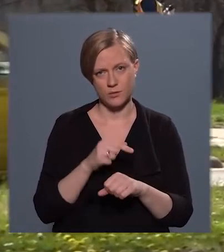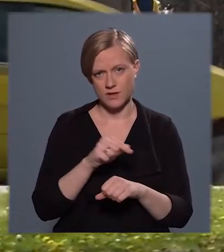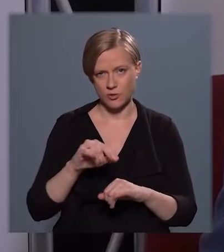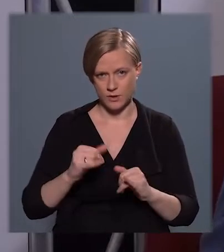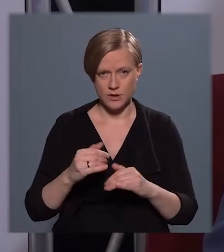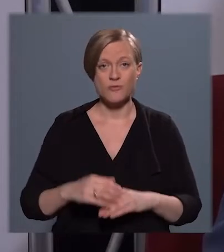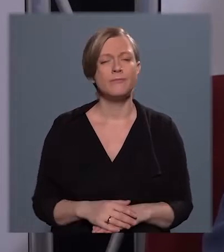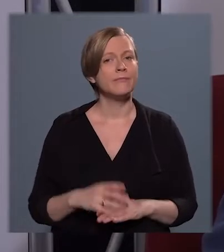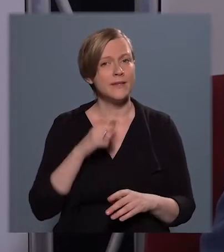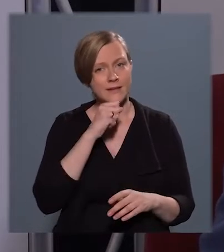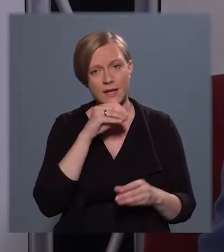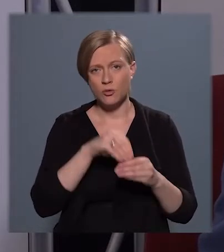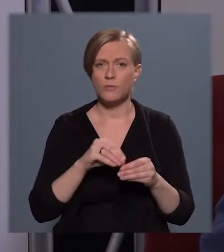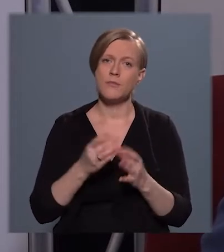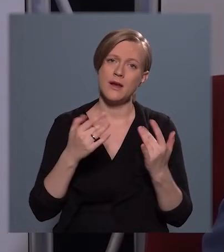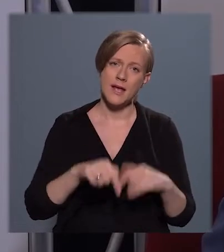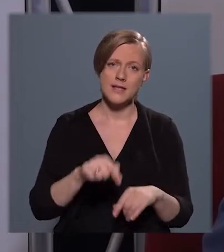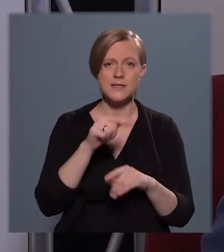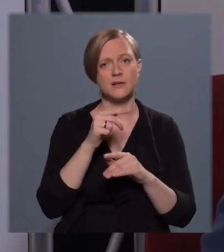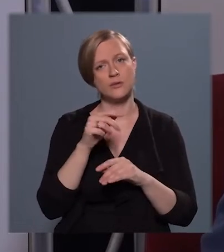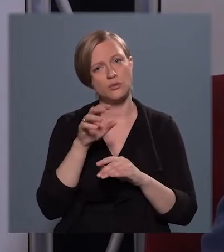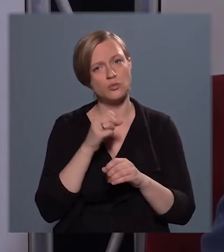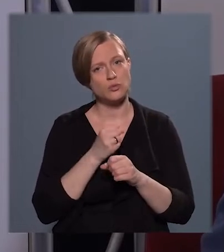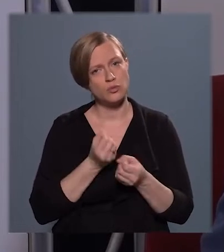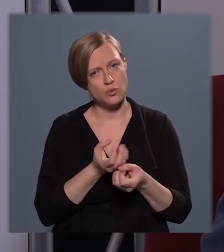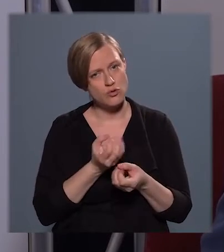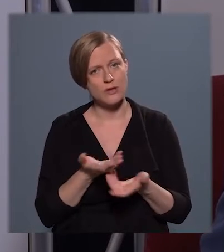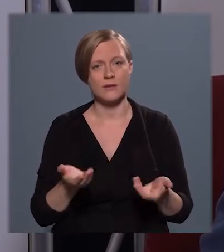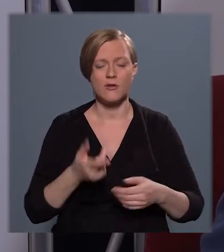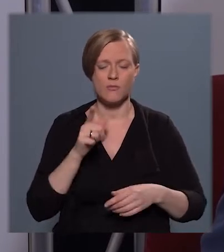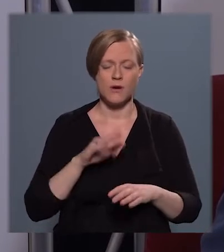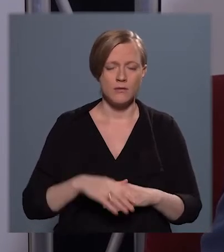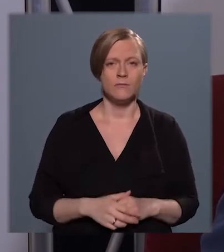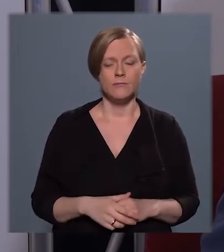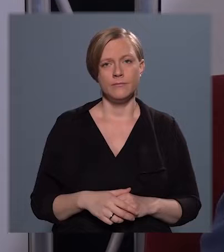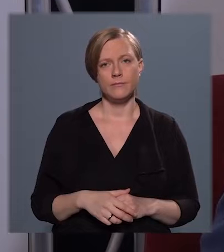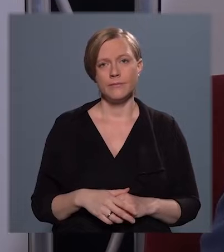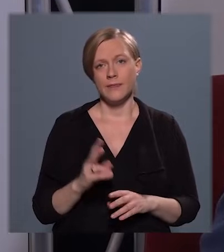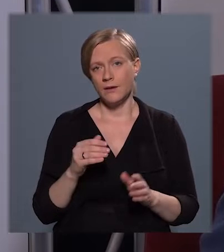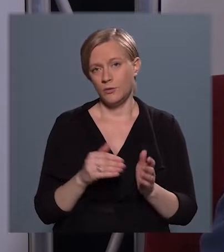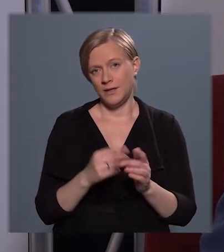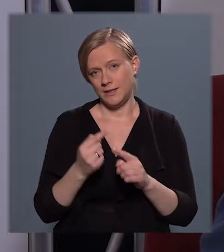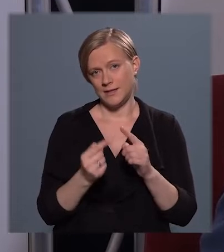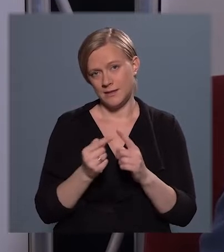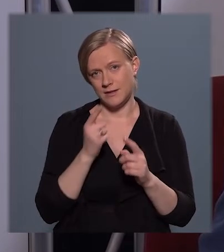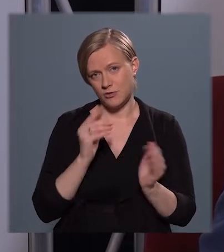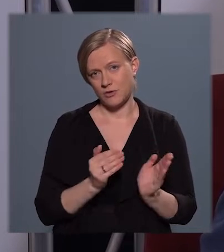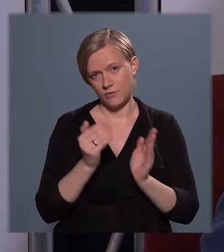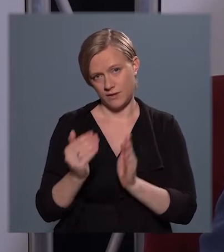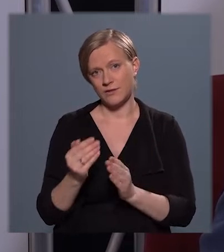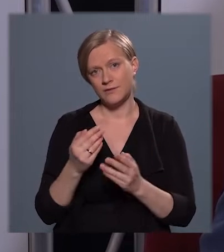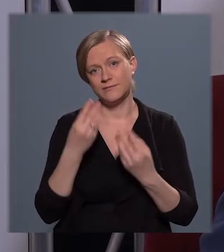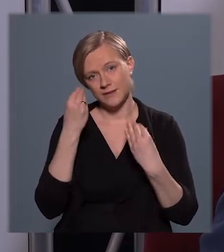feldolgozásokban, interjúkban, meg helyszíni tudósításokban, tehát akkor még részletek is következnek a